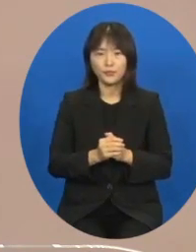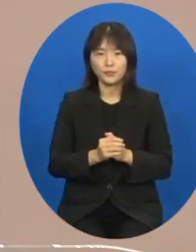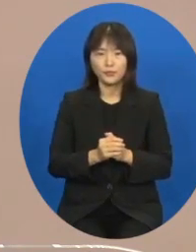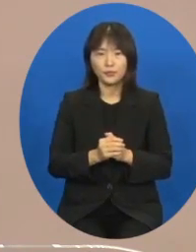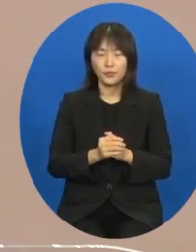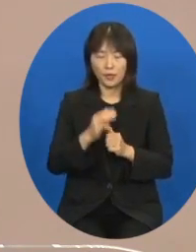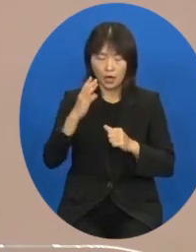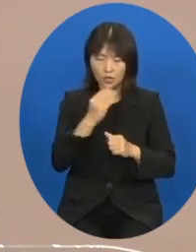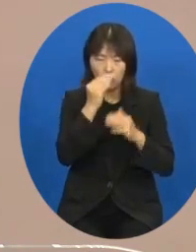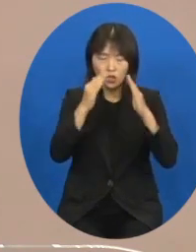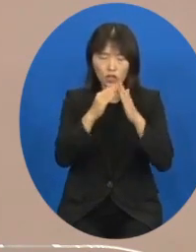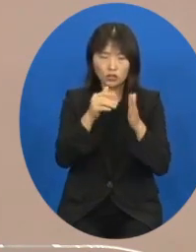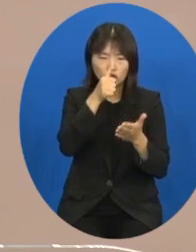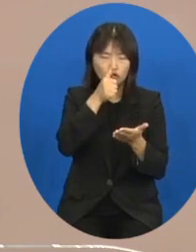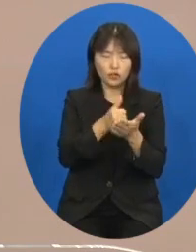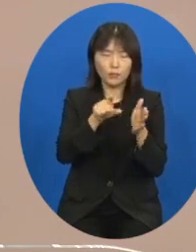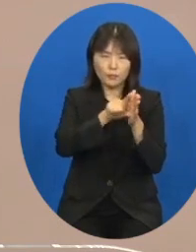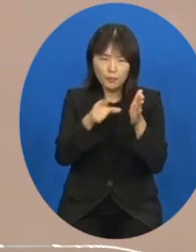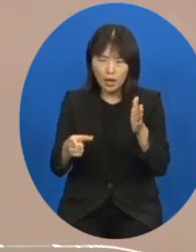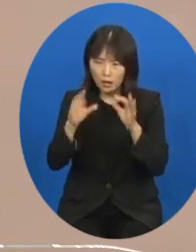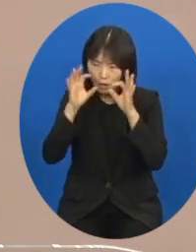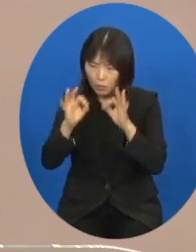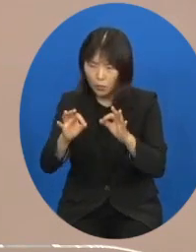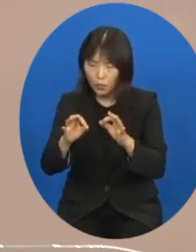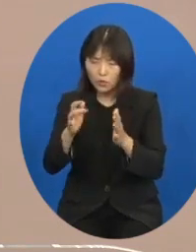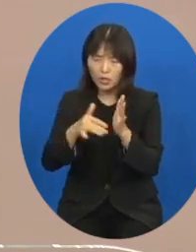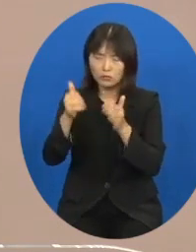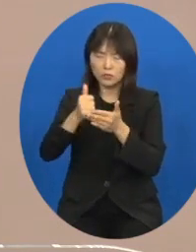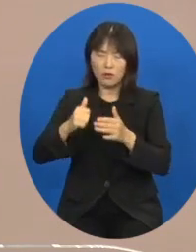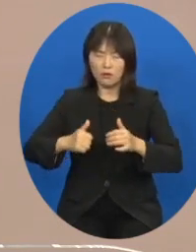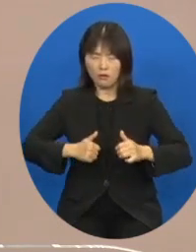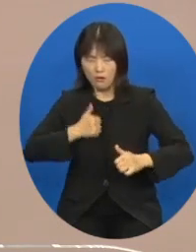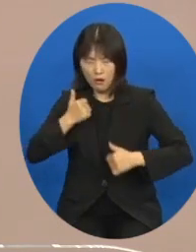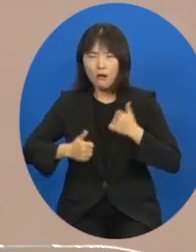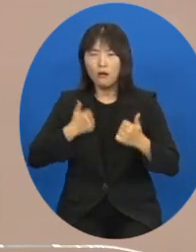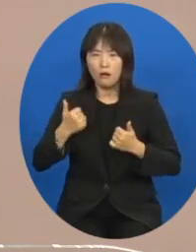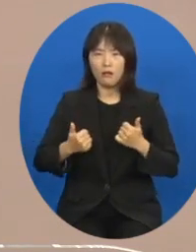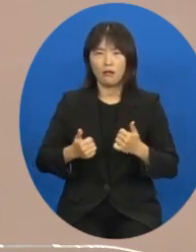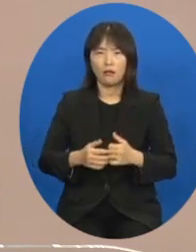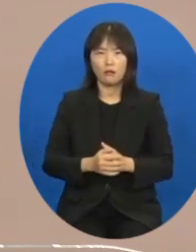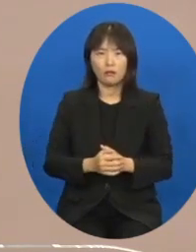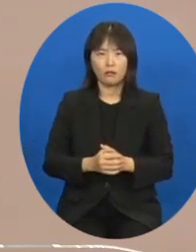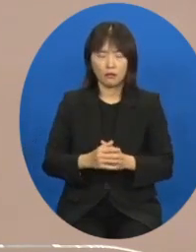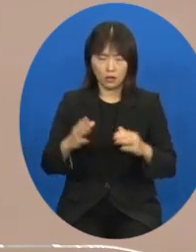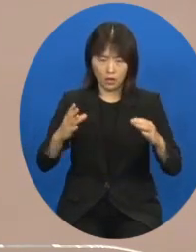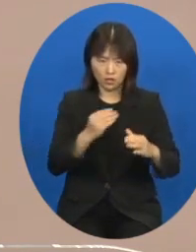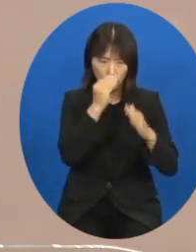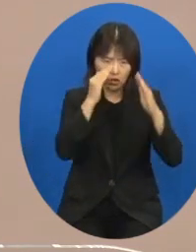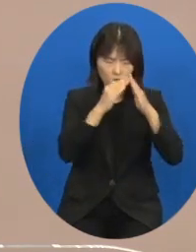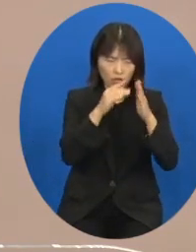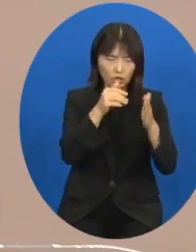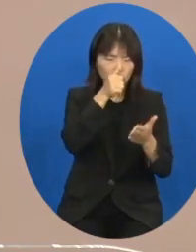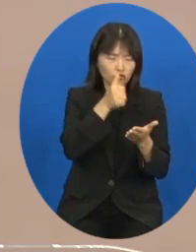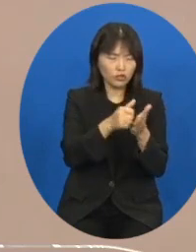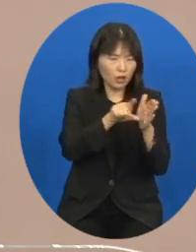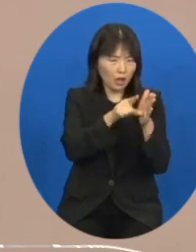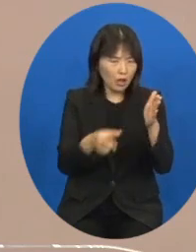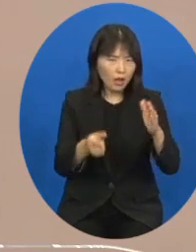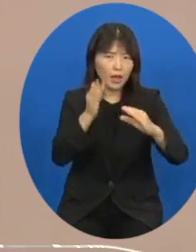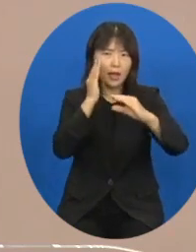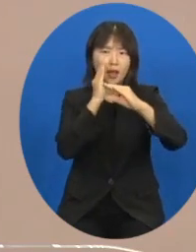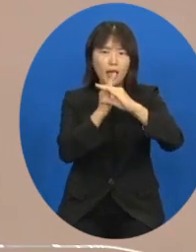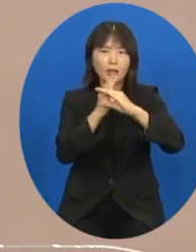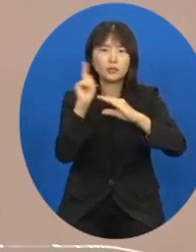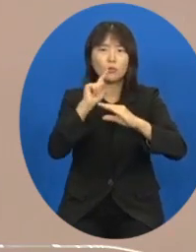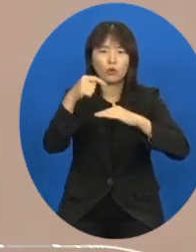그러니 성전이 타락한 것을 보고 예수님께서 그렇게 진노하신 거예요. 성전 타락의 핵심은 겉과 속이